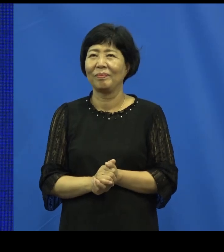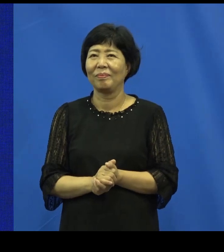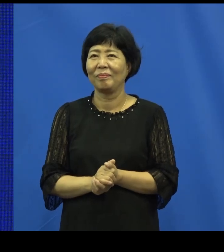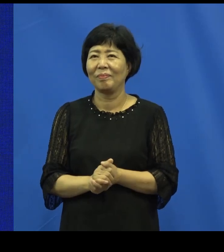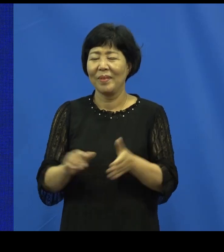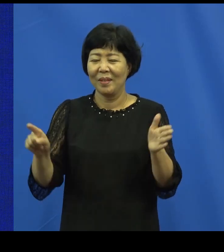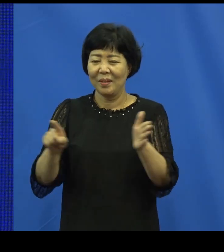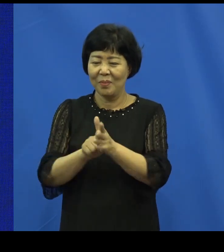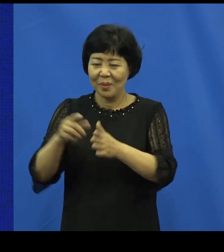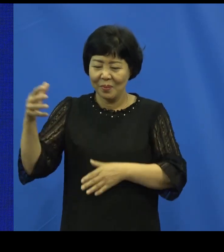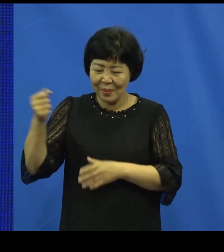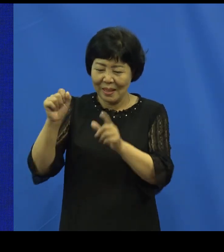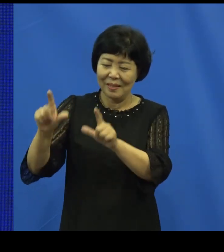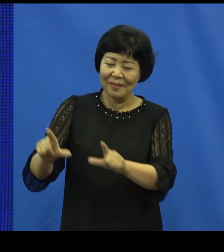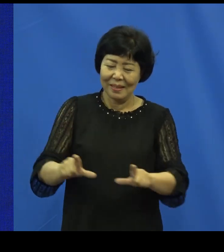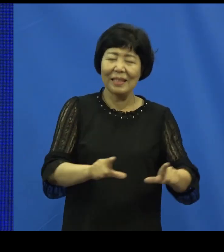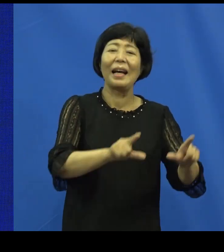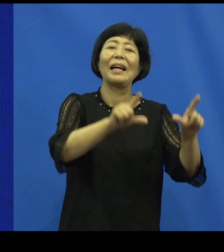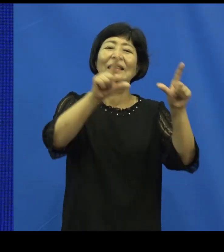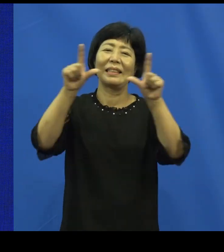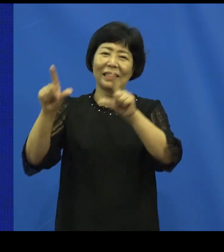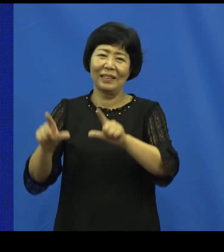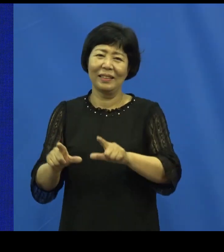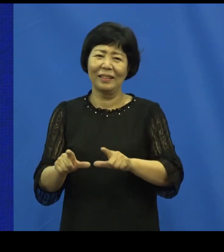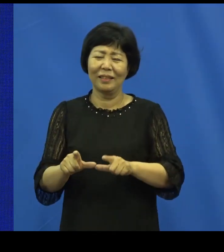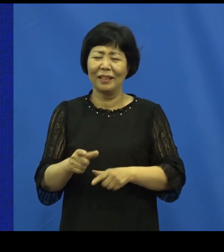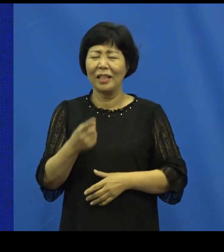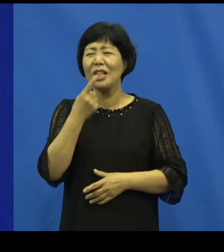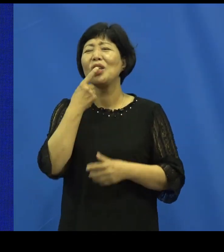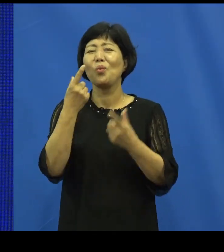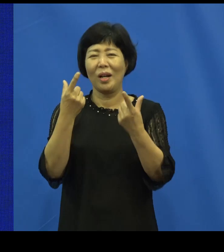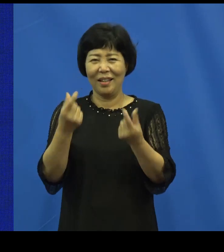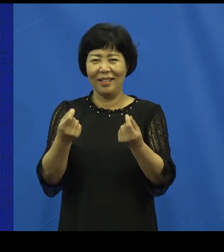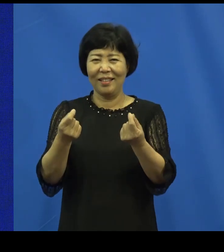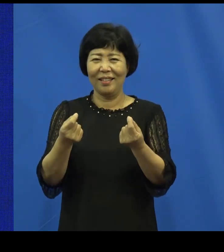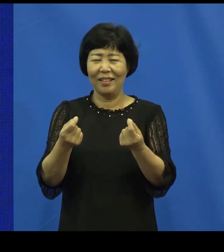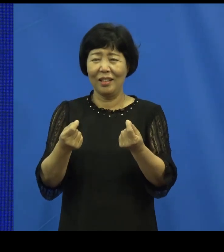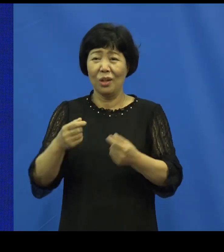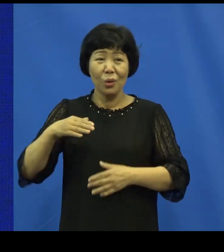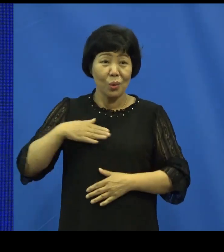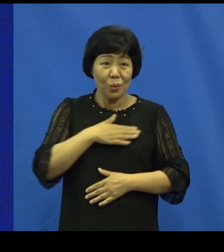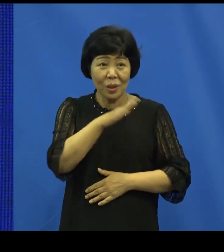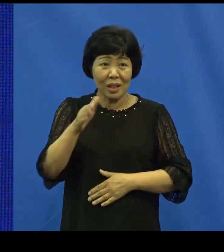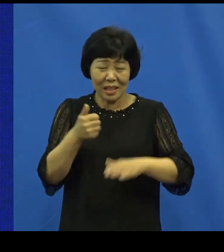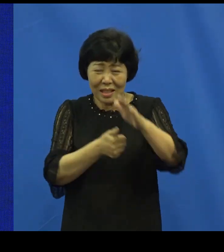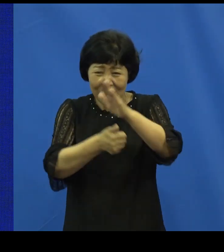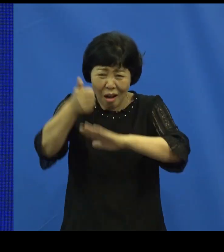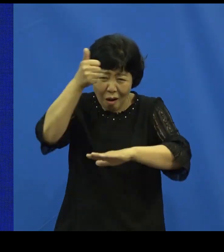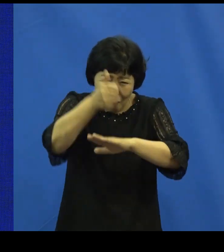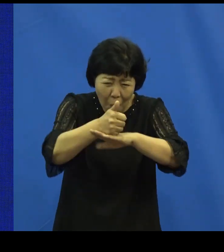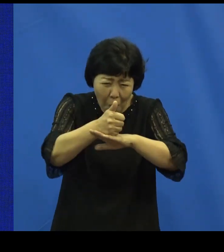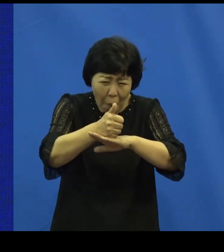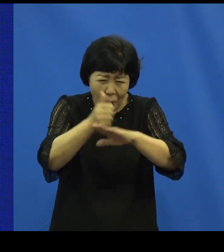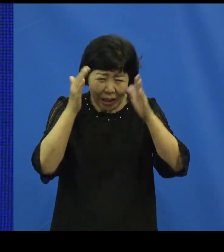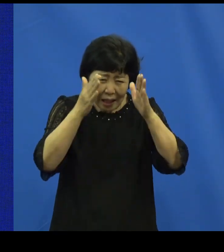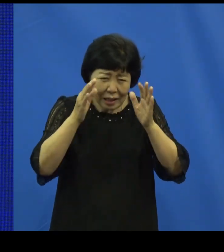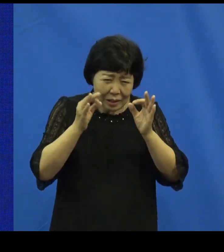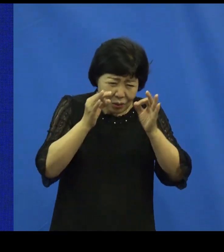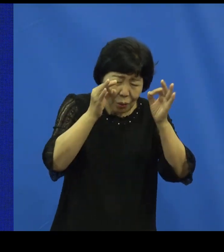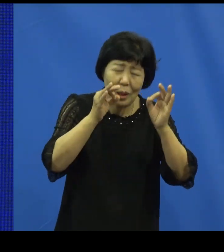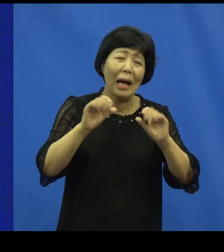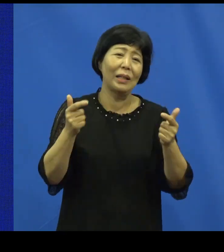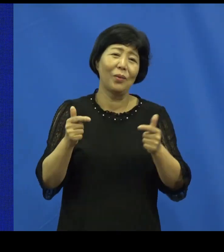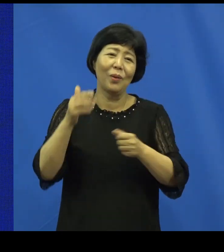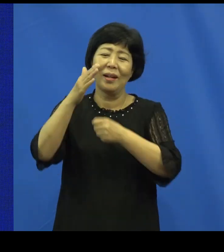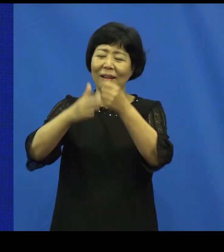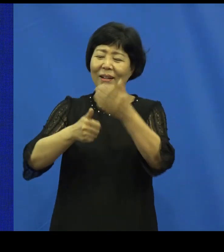여러분, 믿음으로 산다는 것은 바로 이런 것입니다. 우리는 성공을 추구하는 사람들이 아니에요. 하나님의 영광을 드러내는